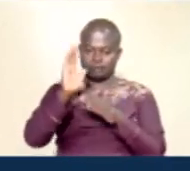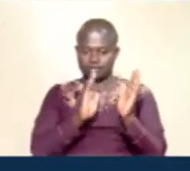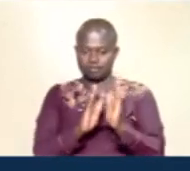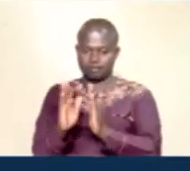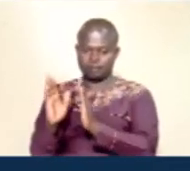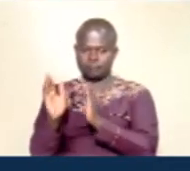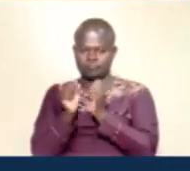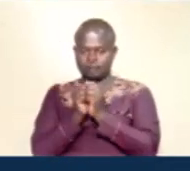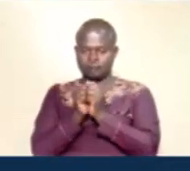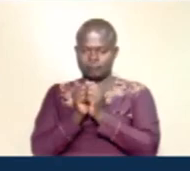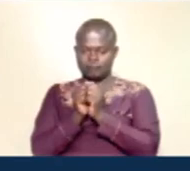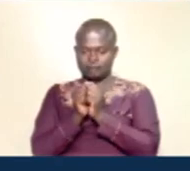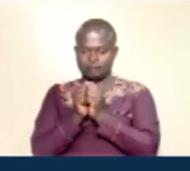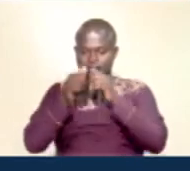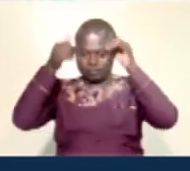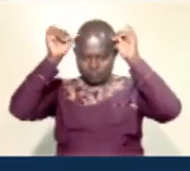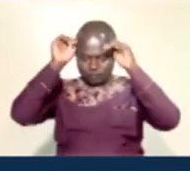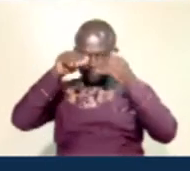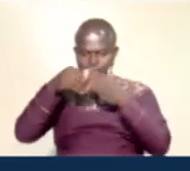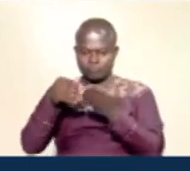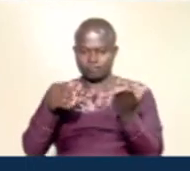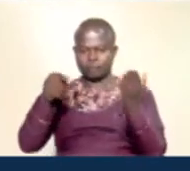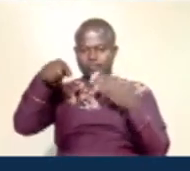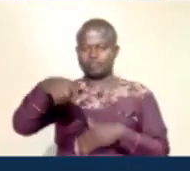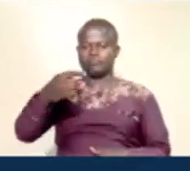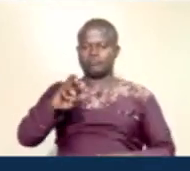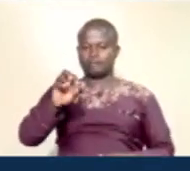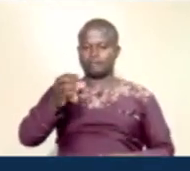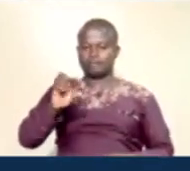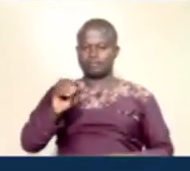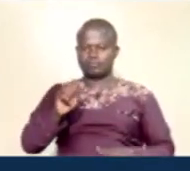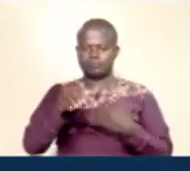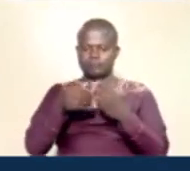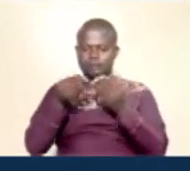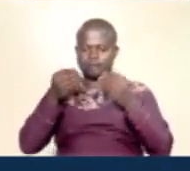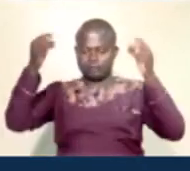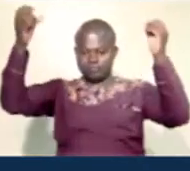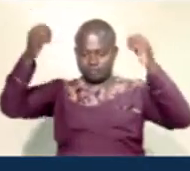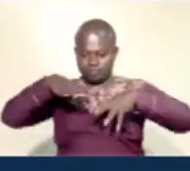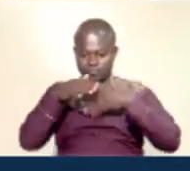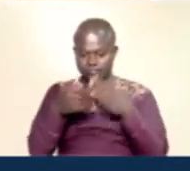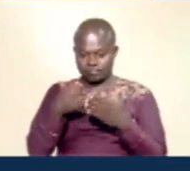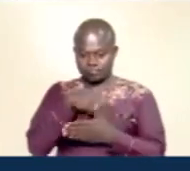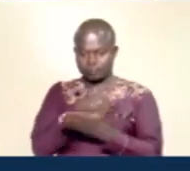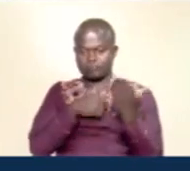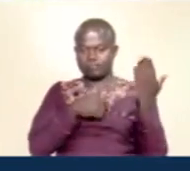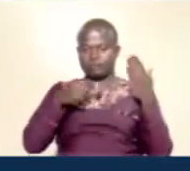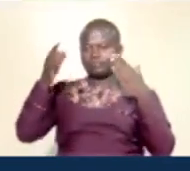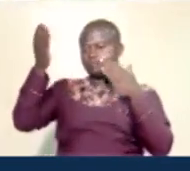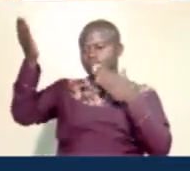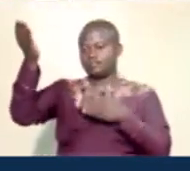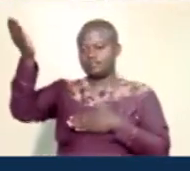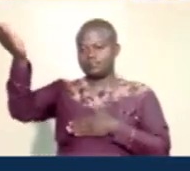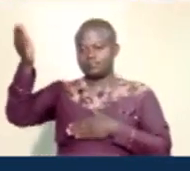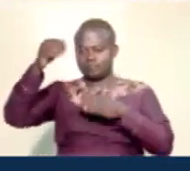yateguye Nyagatare Nyabihanga igorogota bagiye kuyiduha ku mugaragaro. Iyi stade